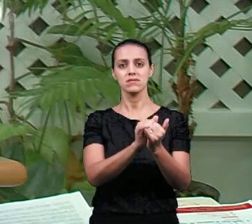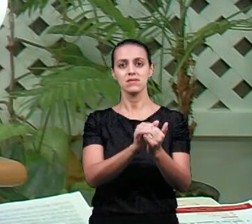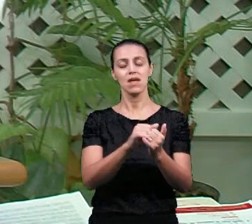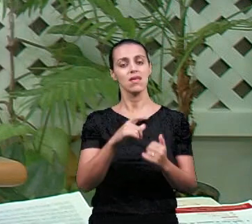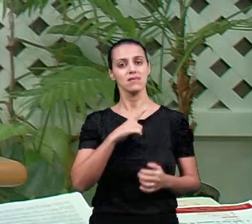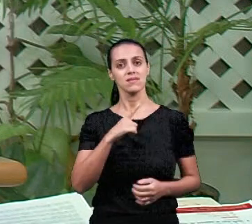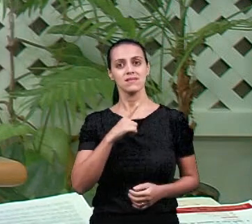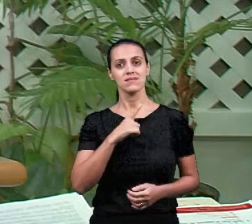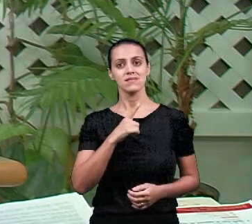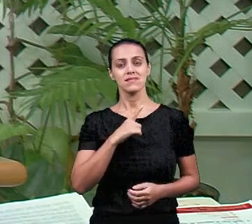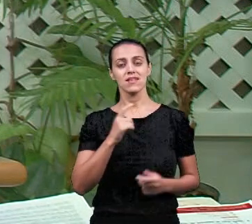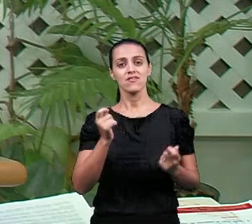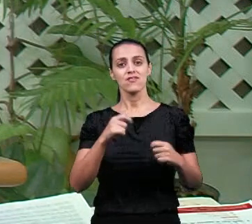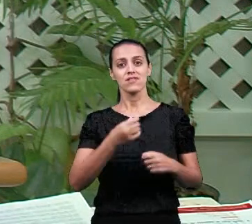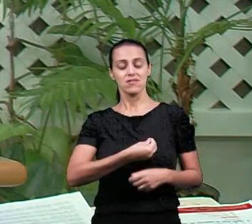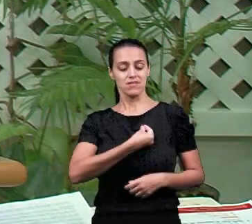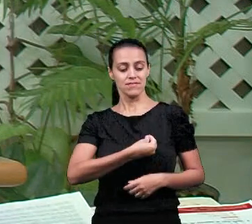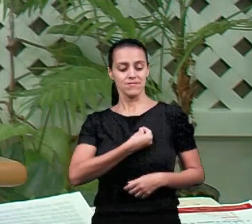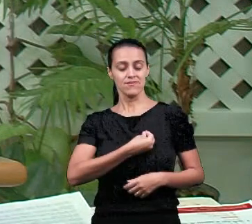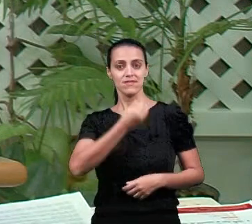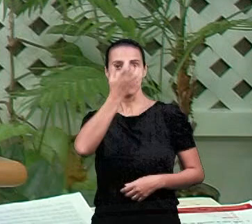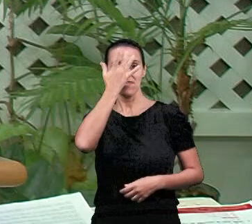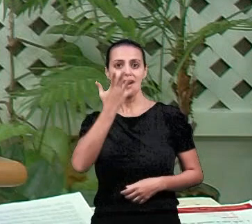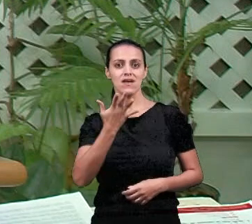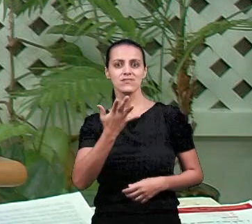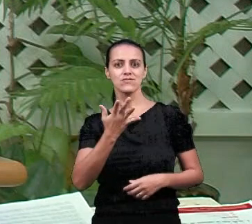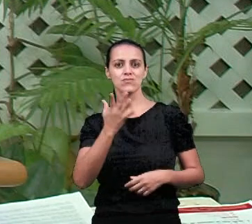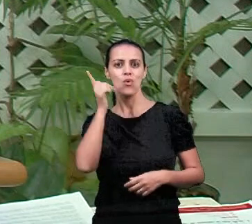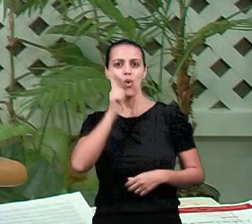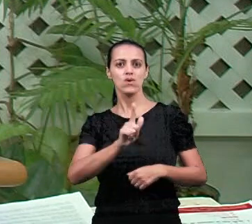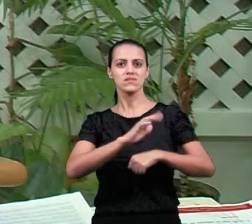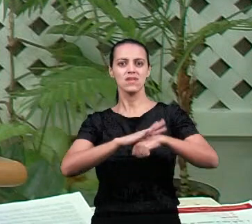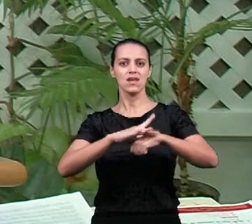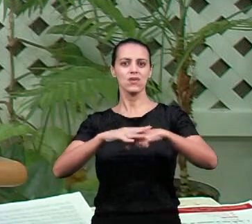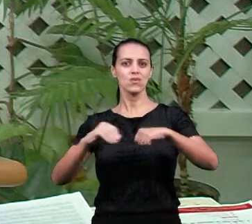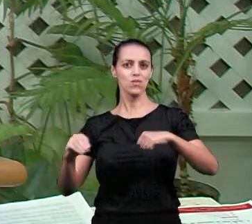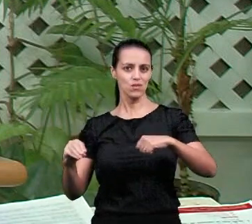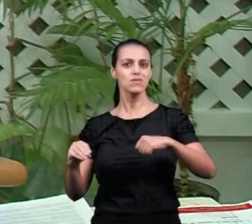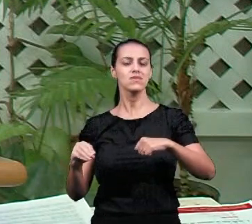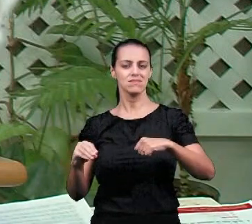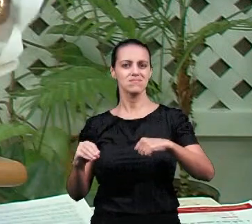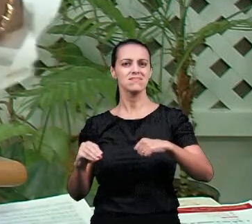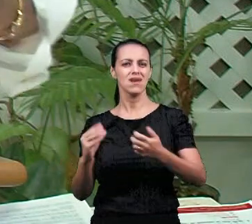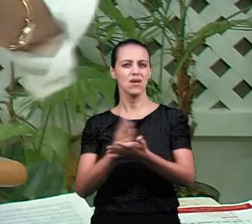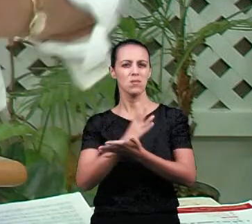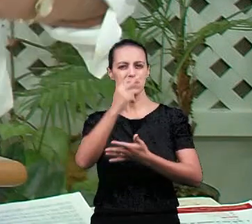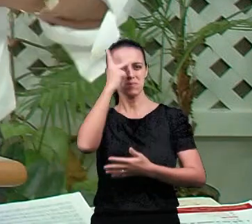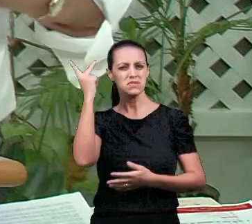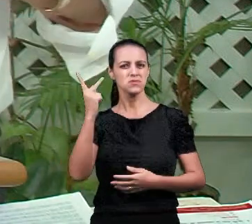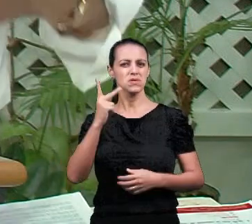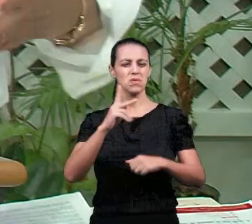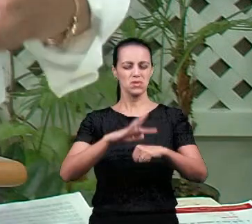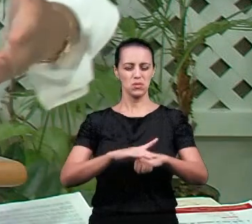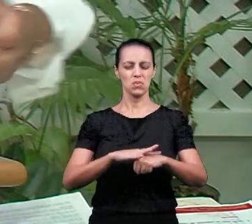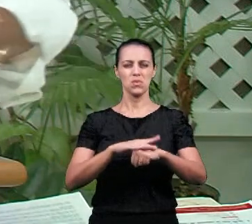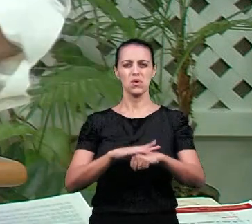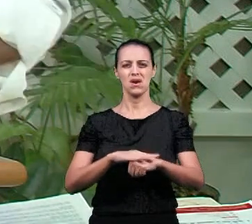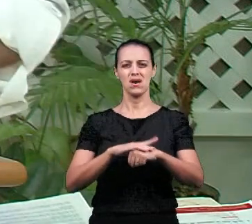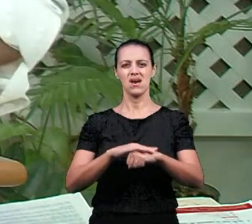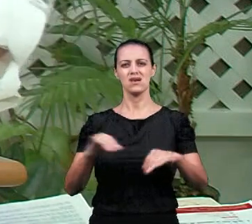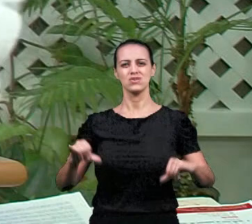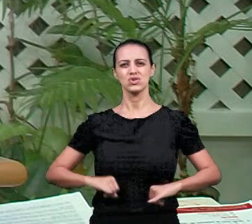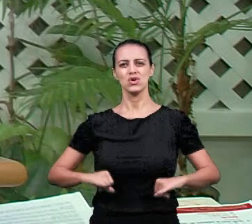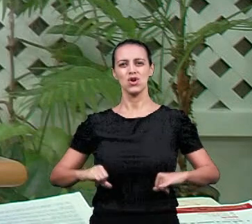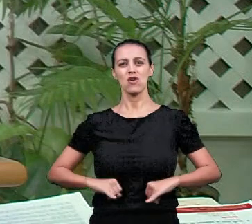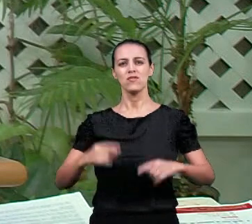ressource pour simplifier la vie des personnes par rapport à la guérison. Il y a beaucoup de personnes qui souffrent, qui tombent malades